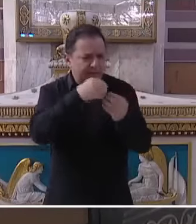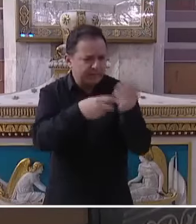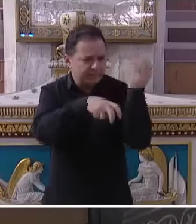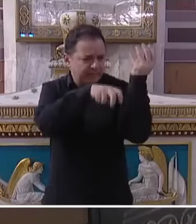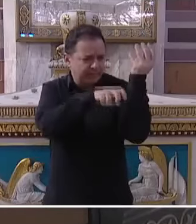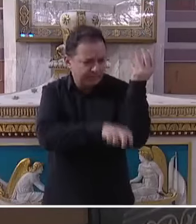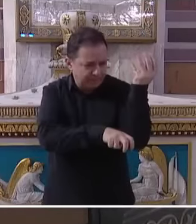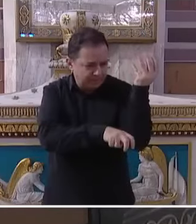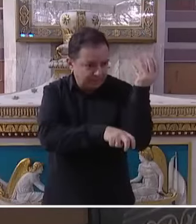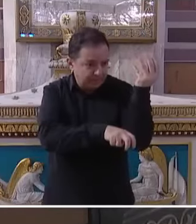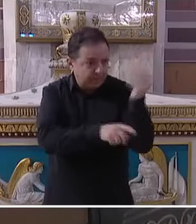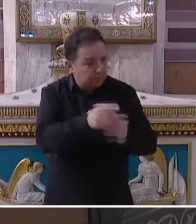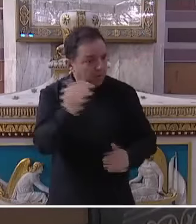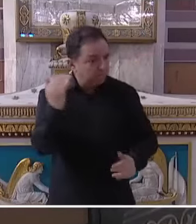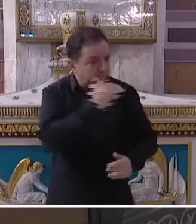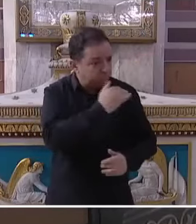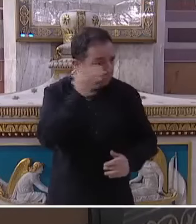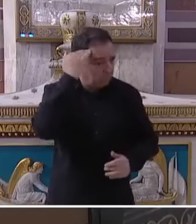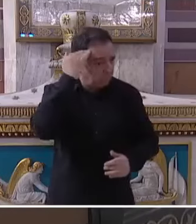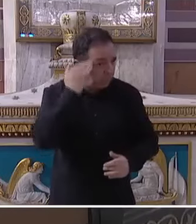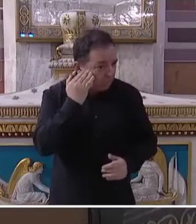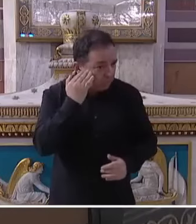σε υποκάτω της οικής,